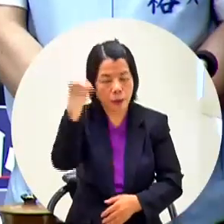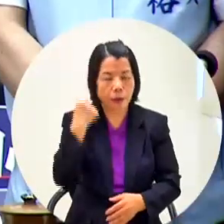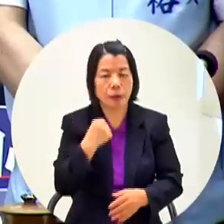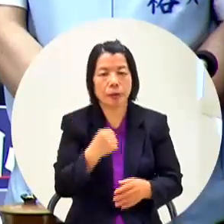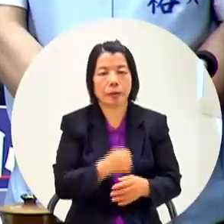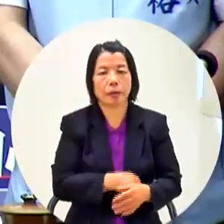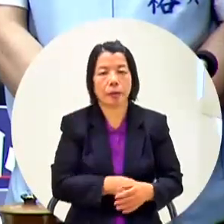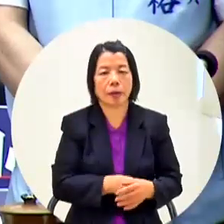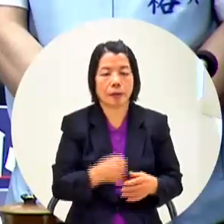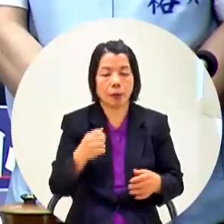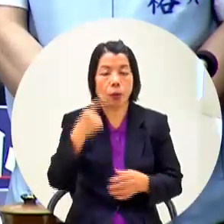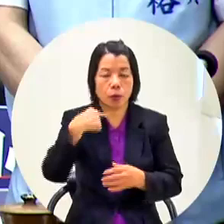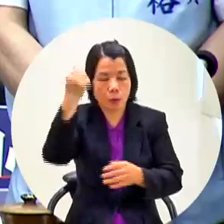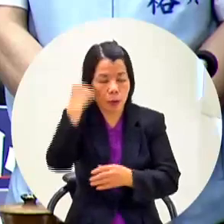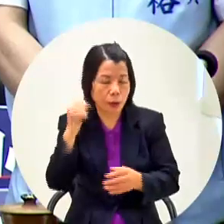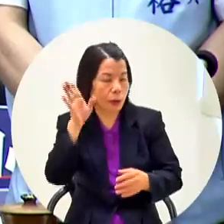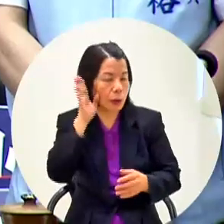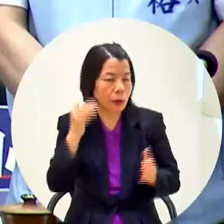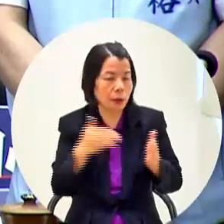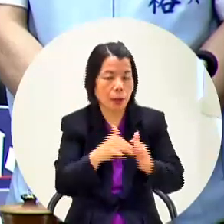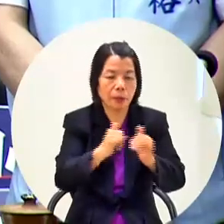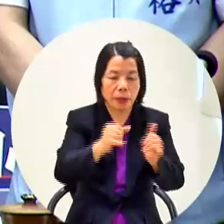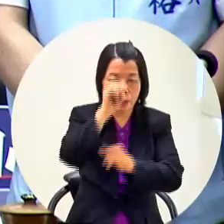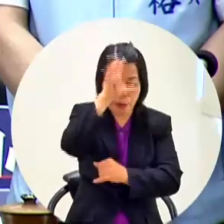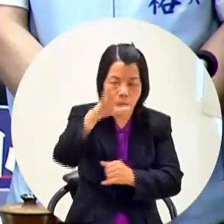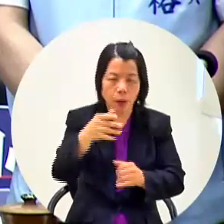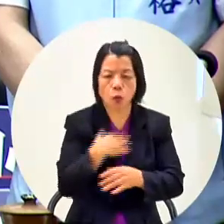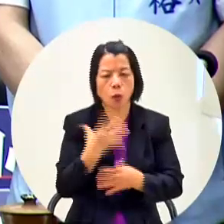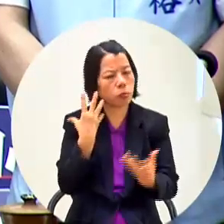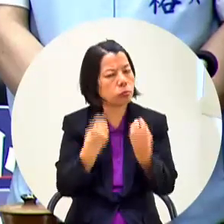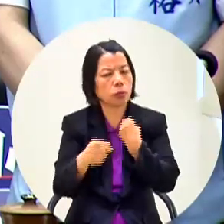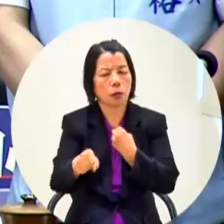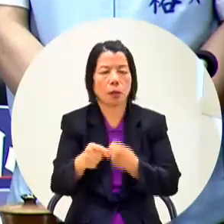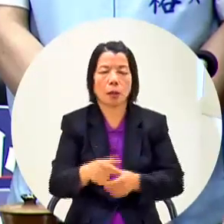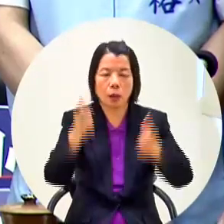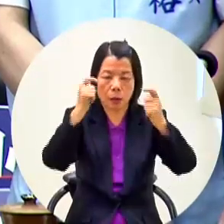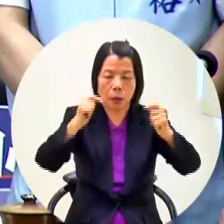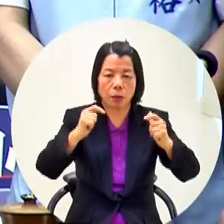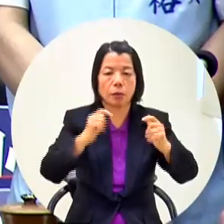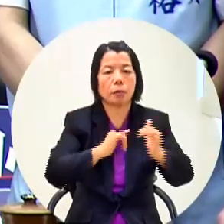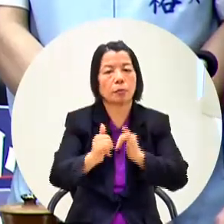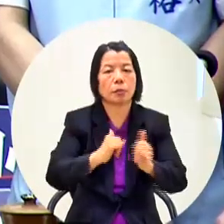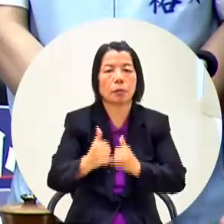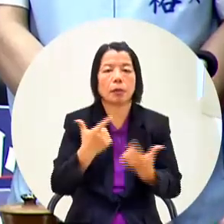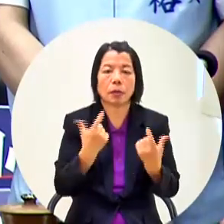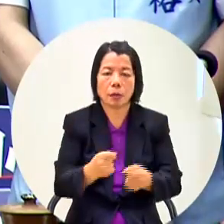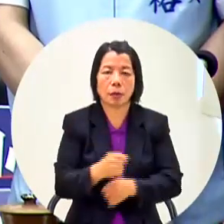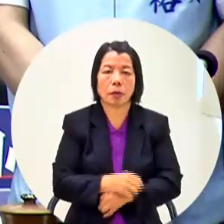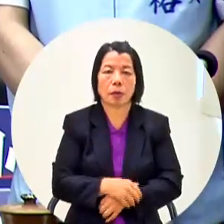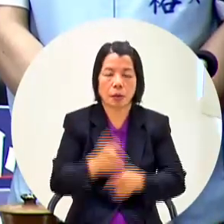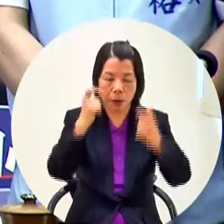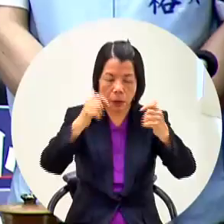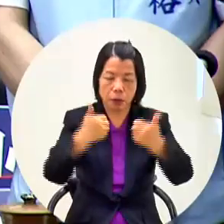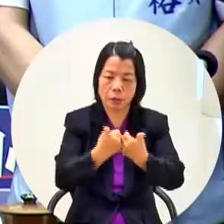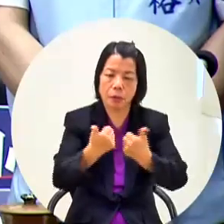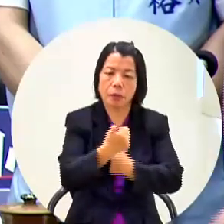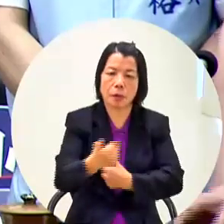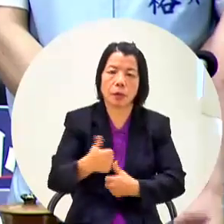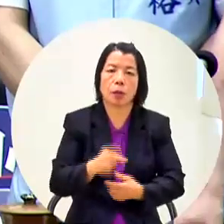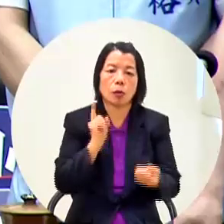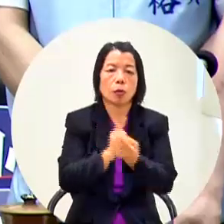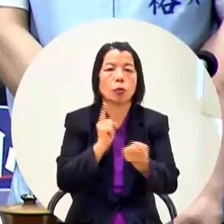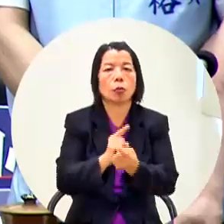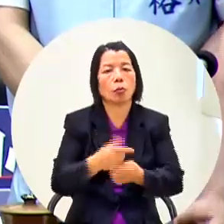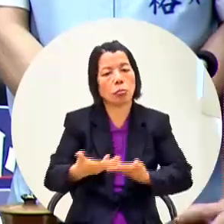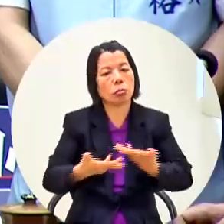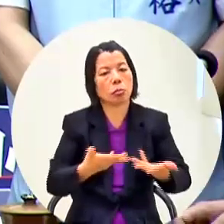询到现在，我只是不明白为什么同样的高雄的市民，同样是高雄市议员，对事情的看